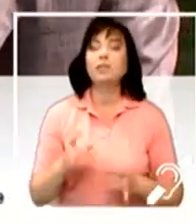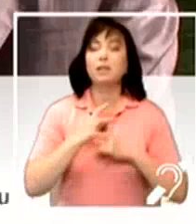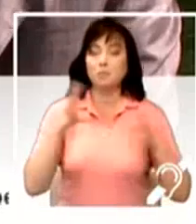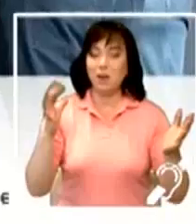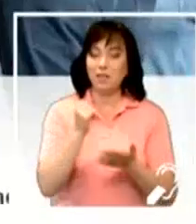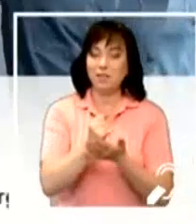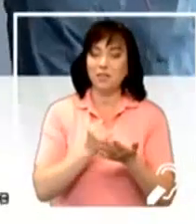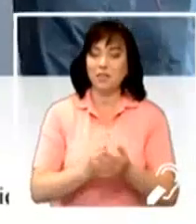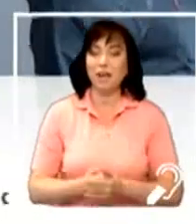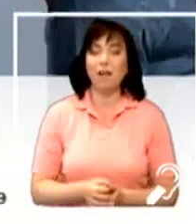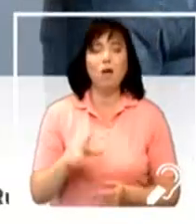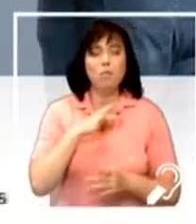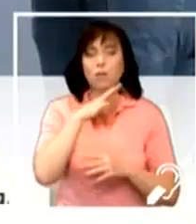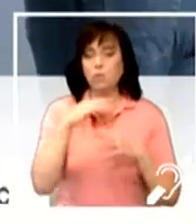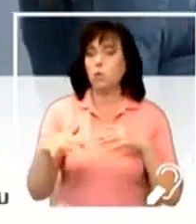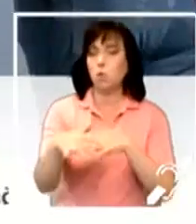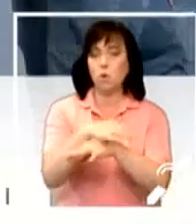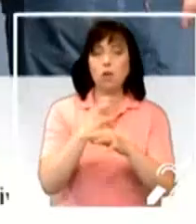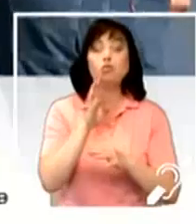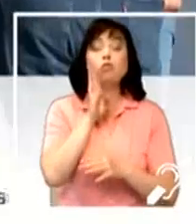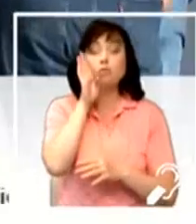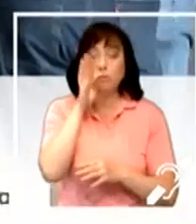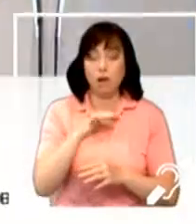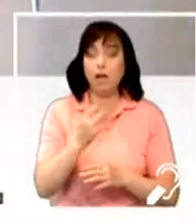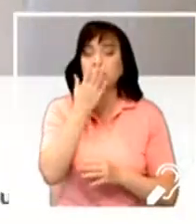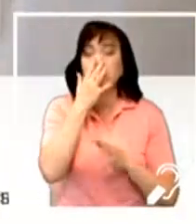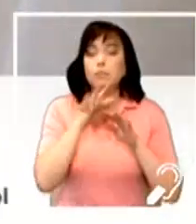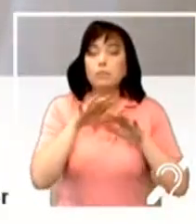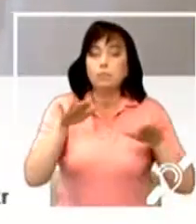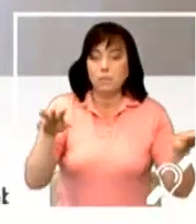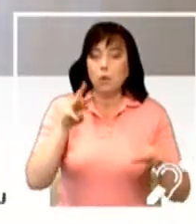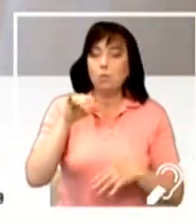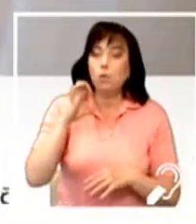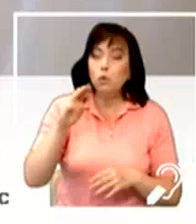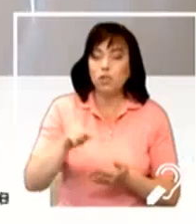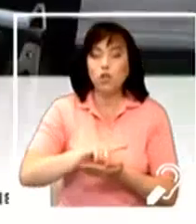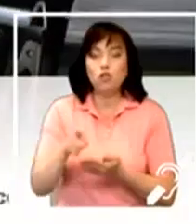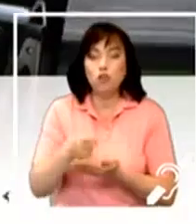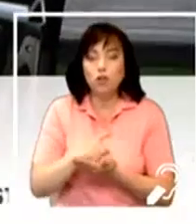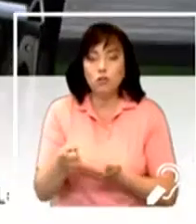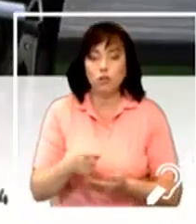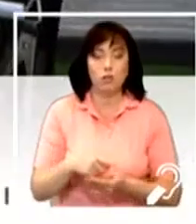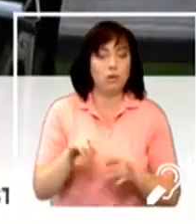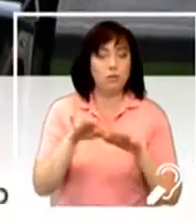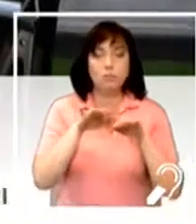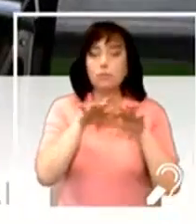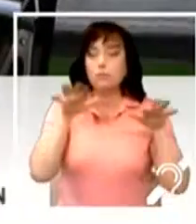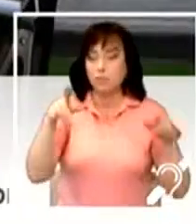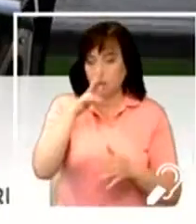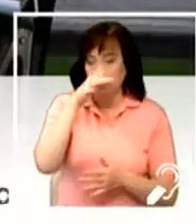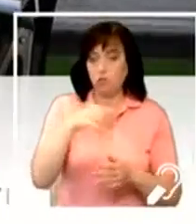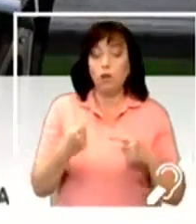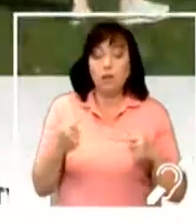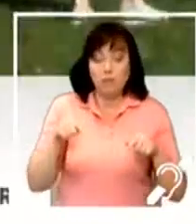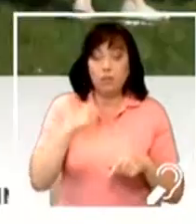Sărbătoarea vinului. A fost aglomerat încă de dimineață, iar aromele de must și frigărui au pus stăpânire pe centrul Chișinăului. În acest an,